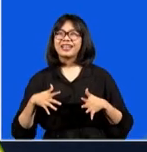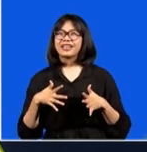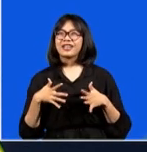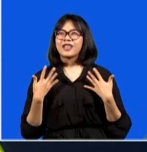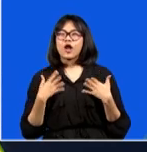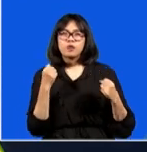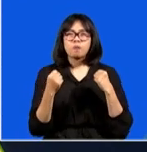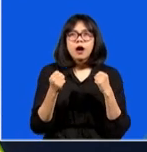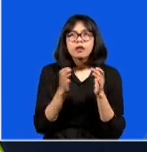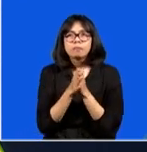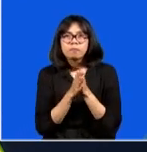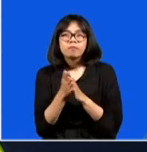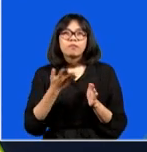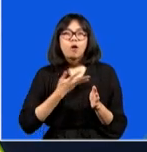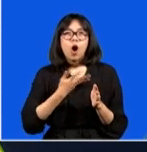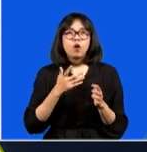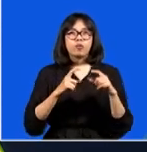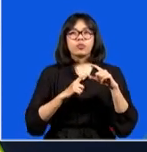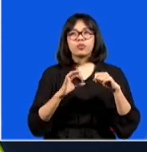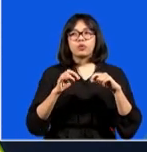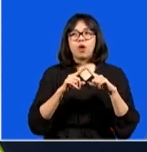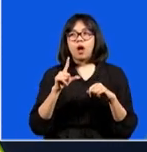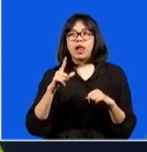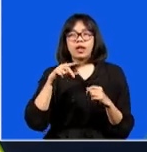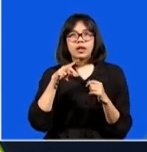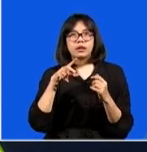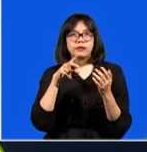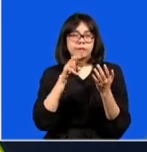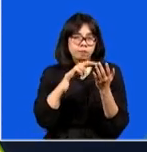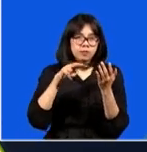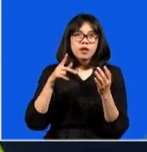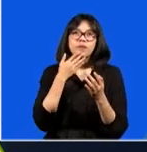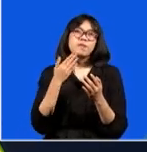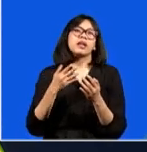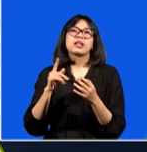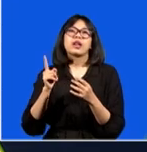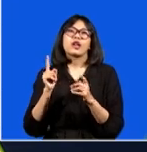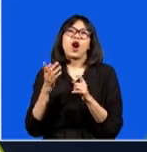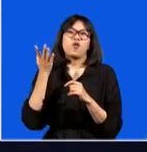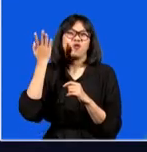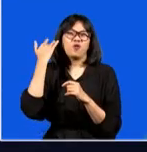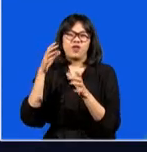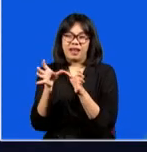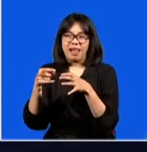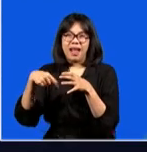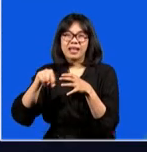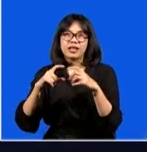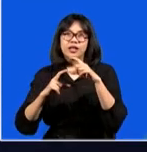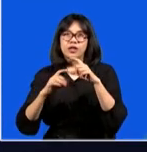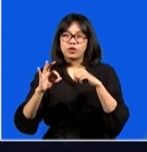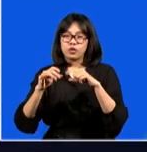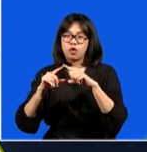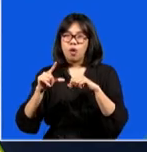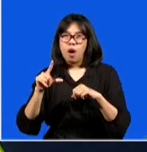berke berjalan mencari soal yang Padahal kalau soal itu kadang-kadang di kelas sesuatu yang mengerikan gitu Mas menteri ya ketika guru